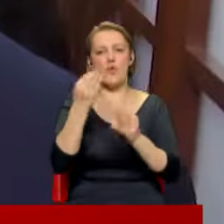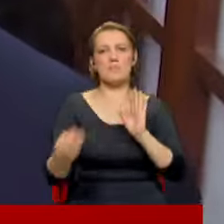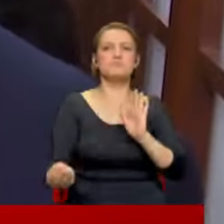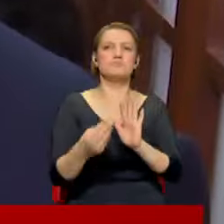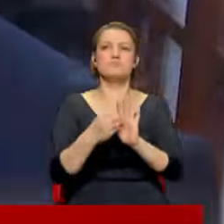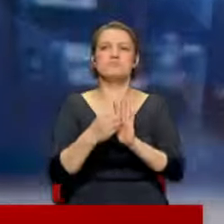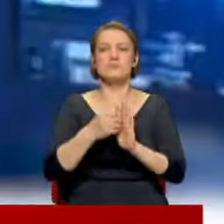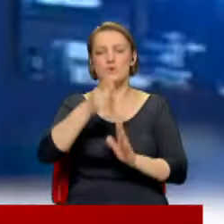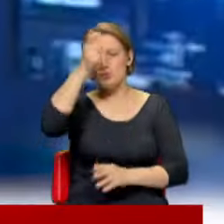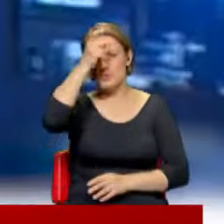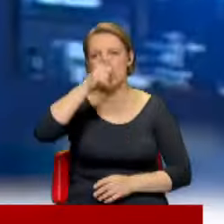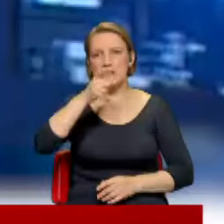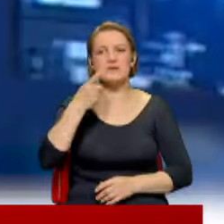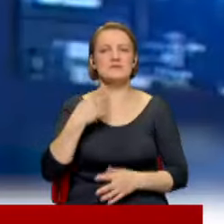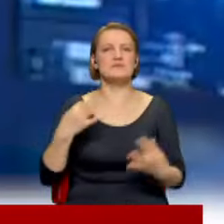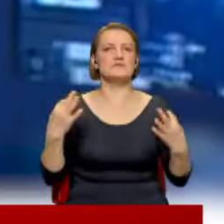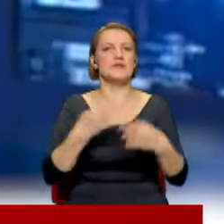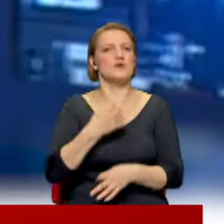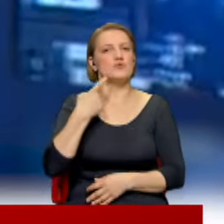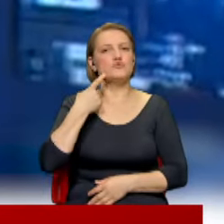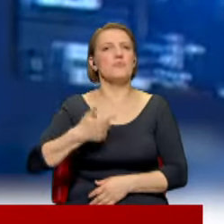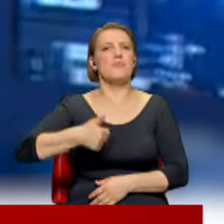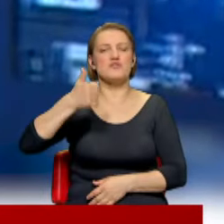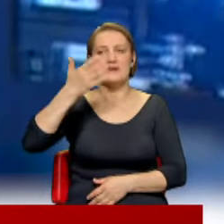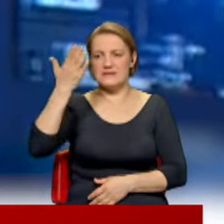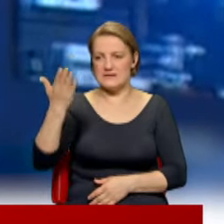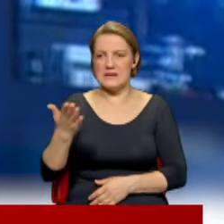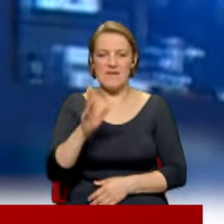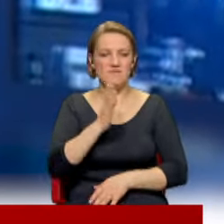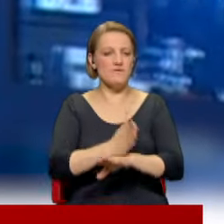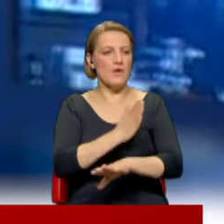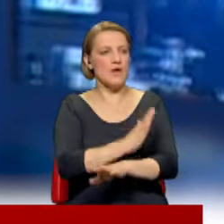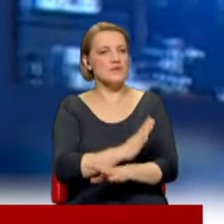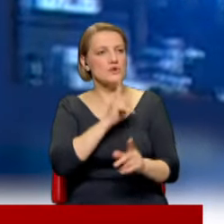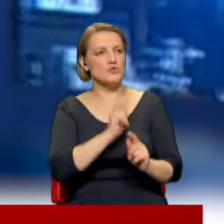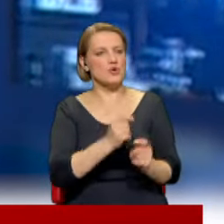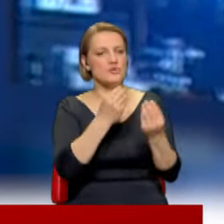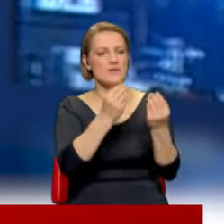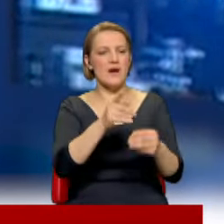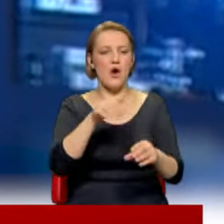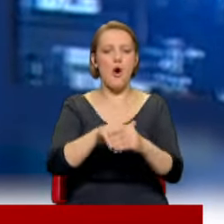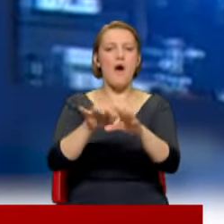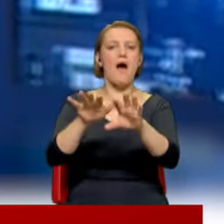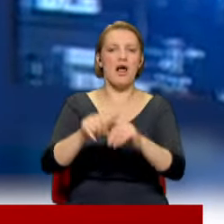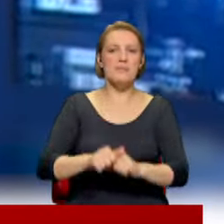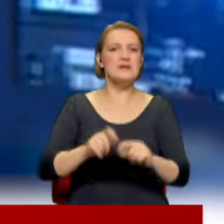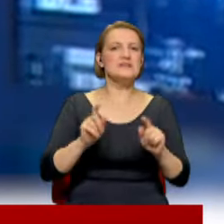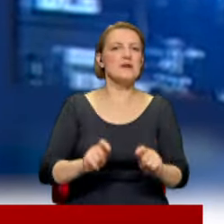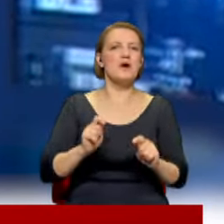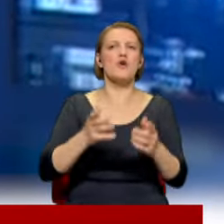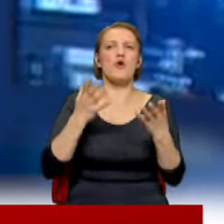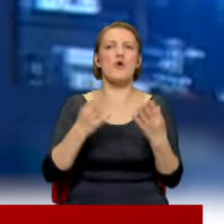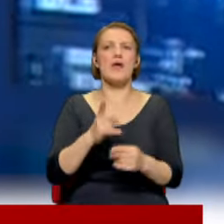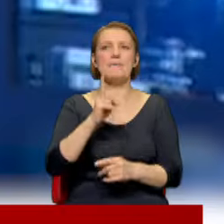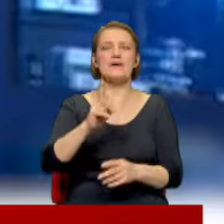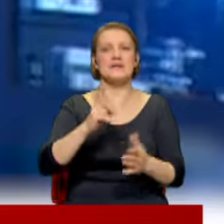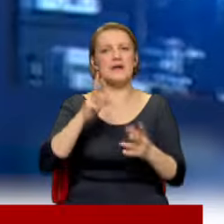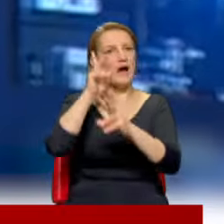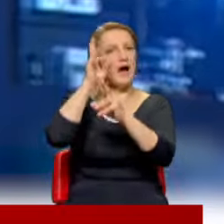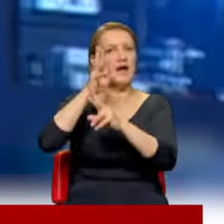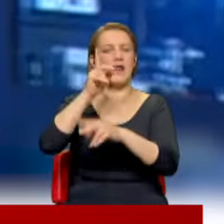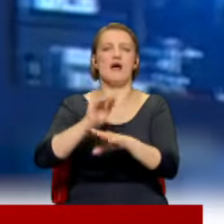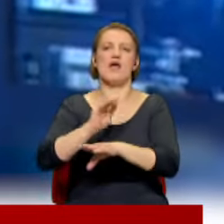parti devleti değildir. Sayın Cumhurbaşkanımızın vatandaşa taahhüt ettiği ve vatandaştan da oy almasını sağlayacak olan bir ideali